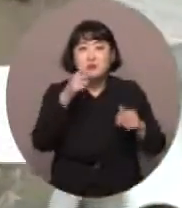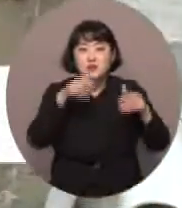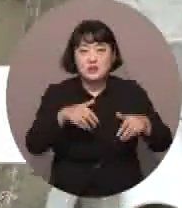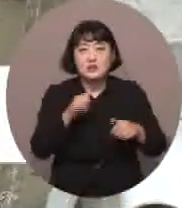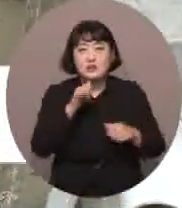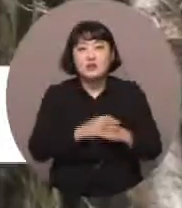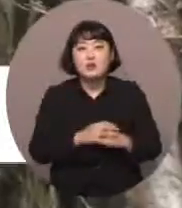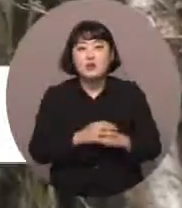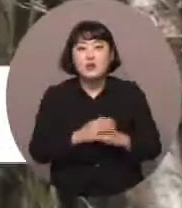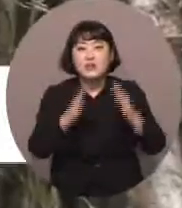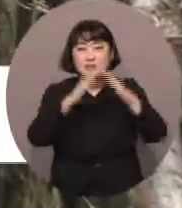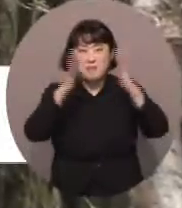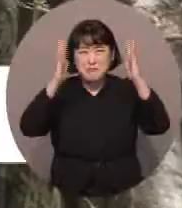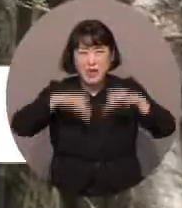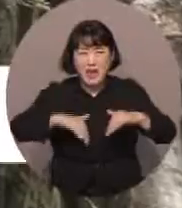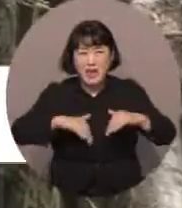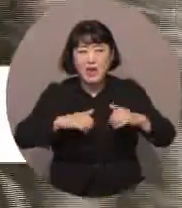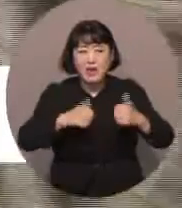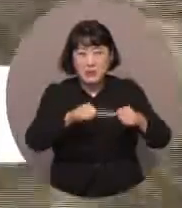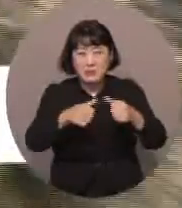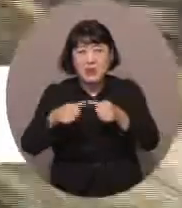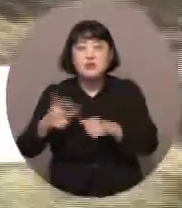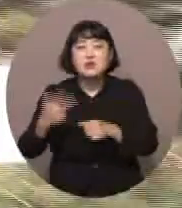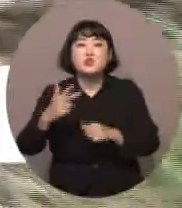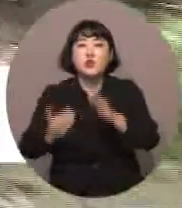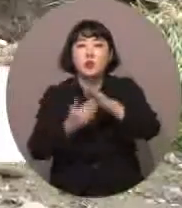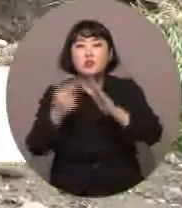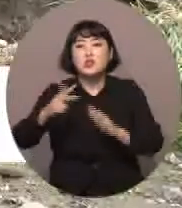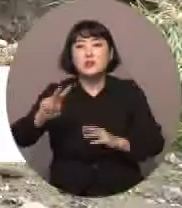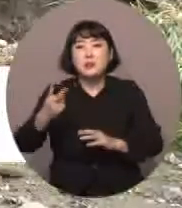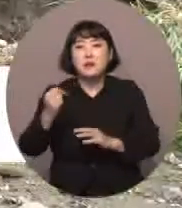최대 7,200만 원까지 보상받고 특히 지난